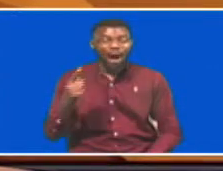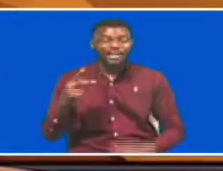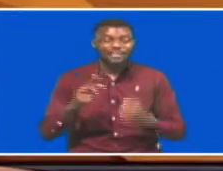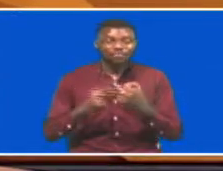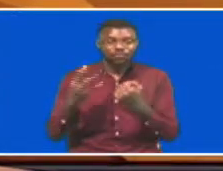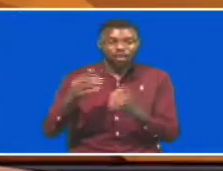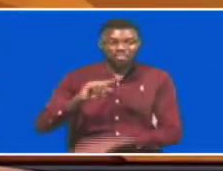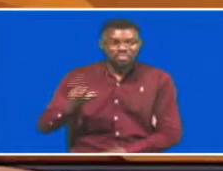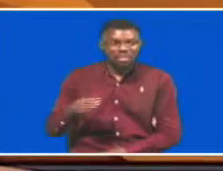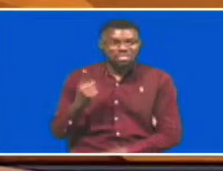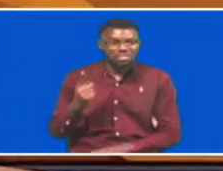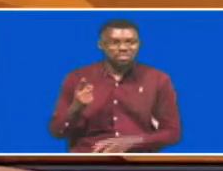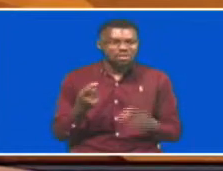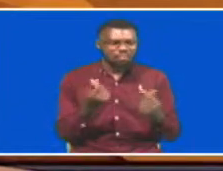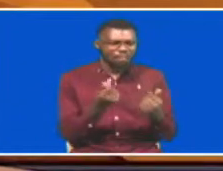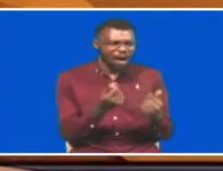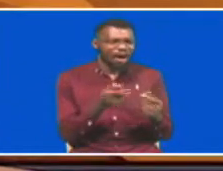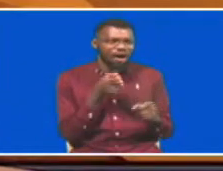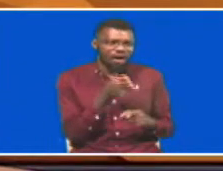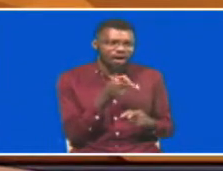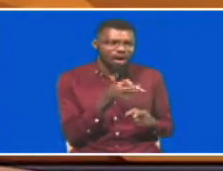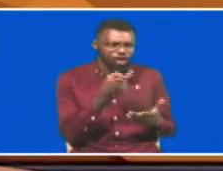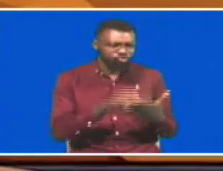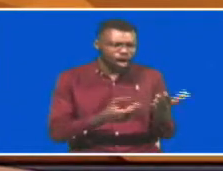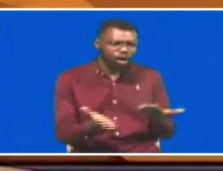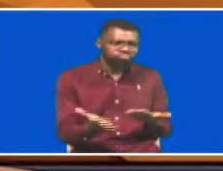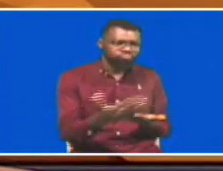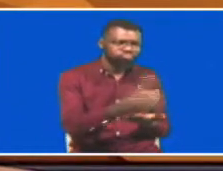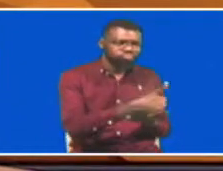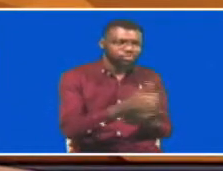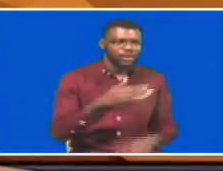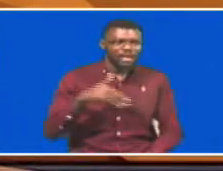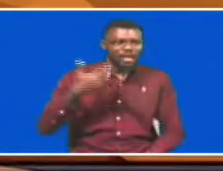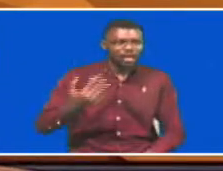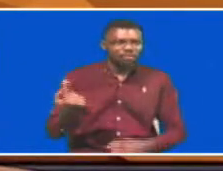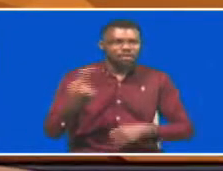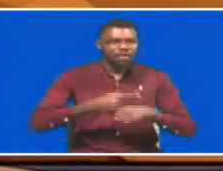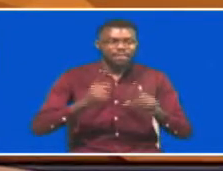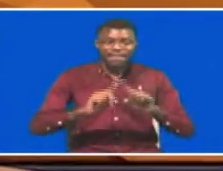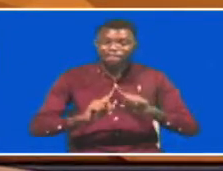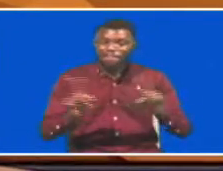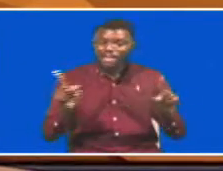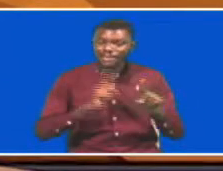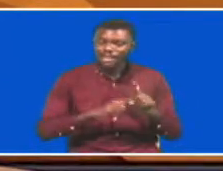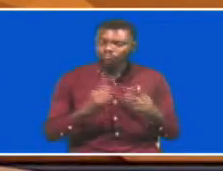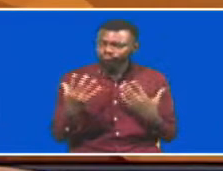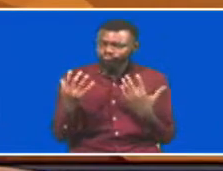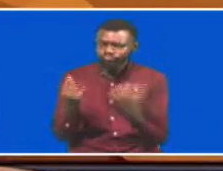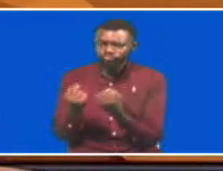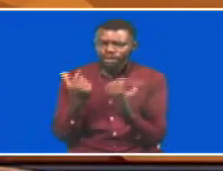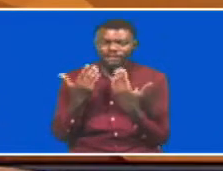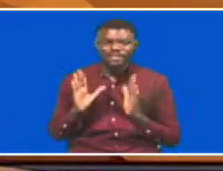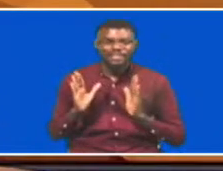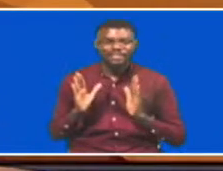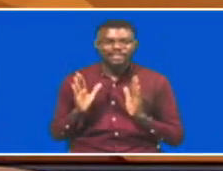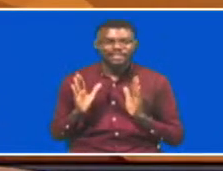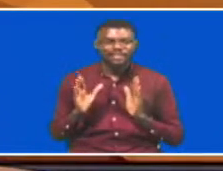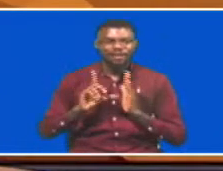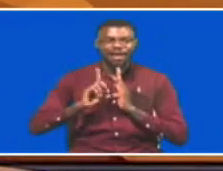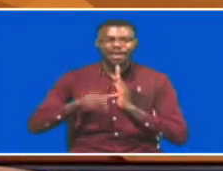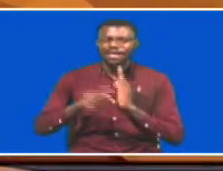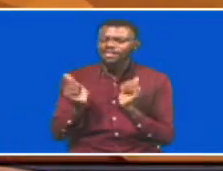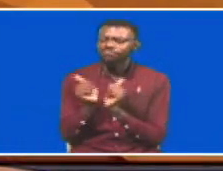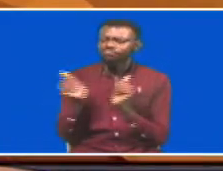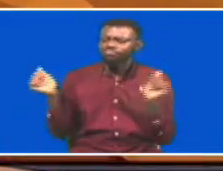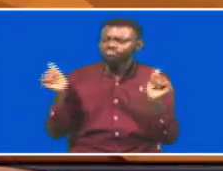1174 ambaye inaaminika kuwa makusanyo ya kila siku. Ila hata baada ya kukamatwa kwa washukiwa hao na kuachiliwa kwa